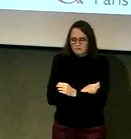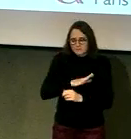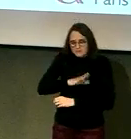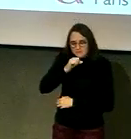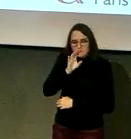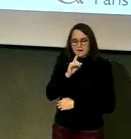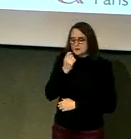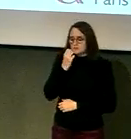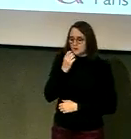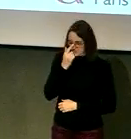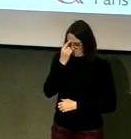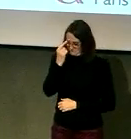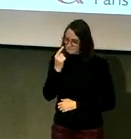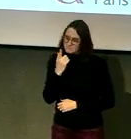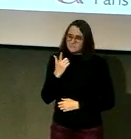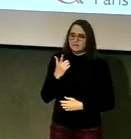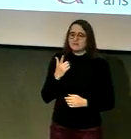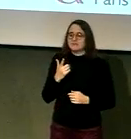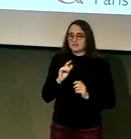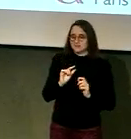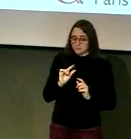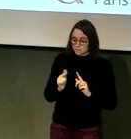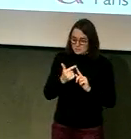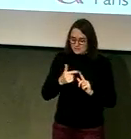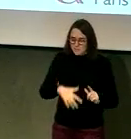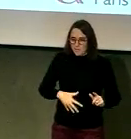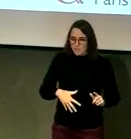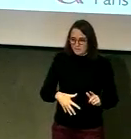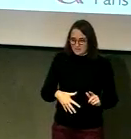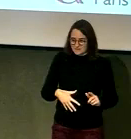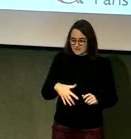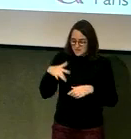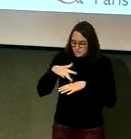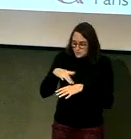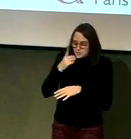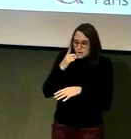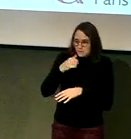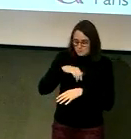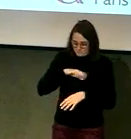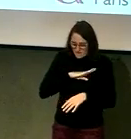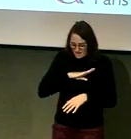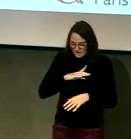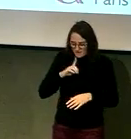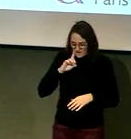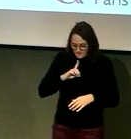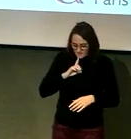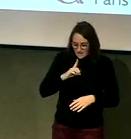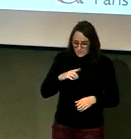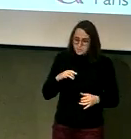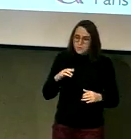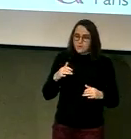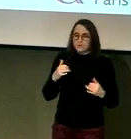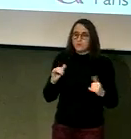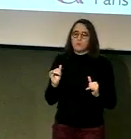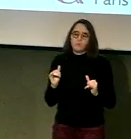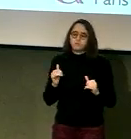début que la consommation auprès de la deuxième grossesse a été liée avec l'effet que la femme a été plus laxiste. Elle